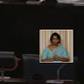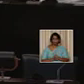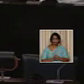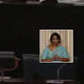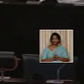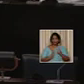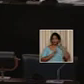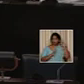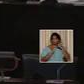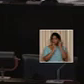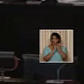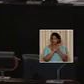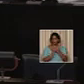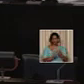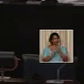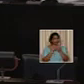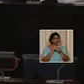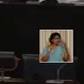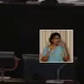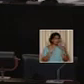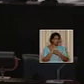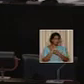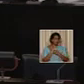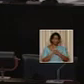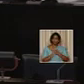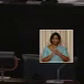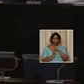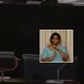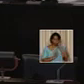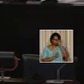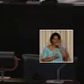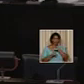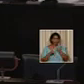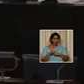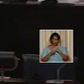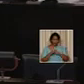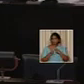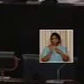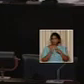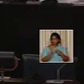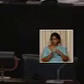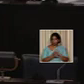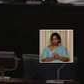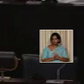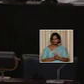ජාත්‍යන්තර නිර්ණායකයන් අනුව තිබෙන තත්වය ගරු කතානායකතුමනි මම ප්‍රශ්නෙට පිළිතුර